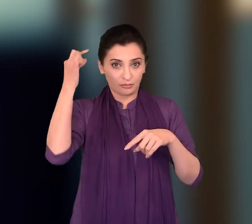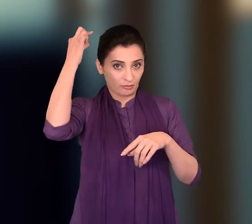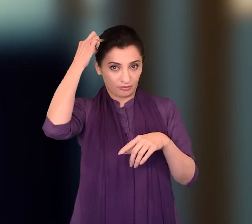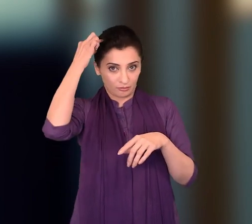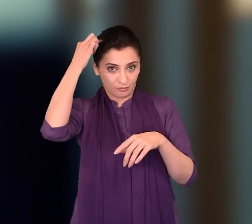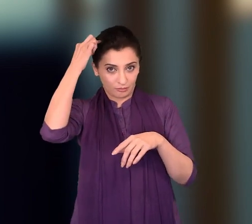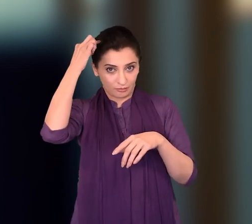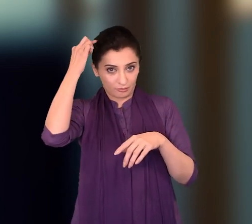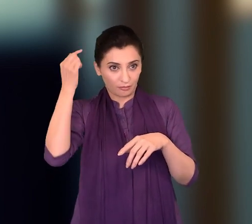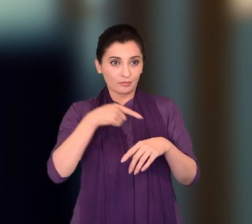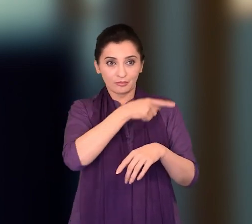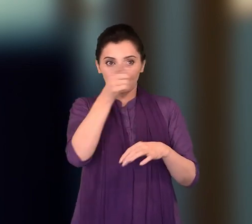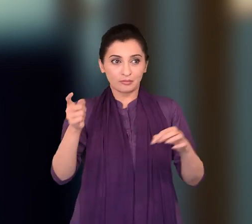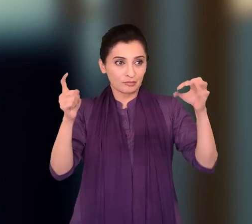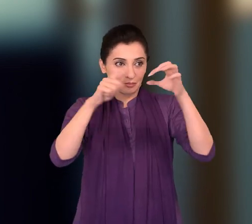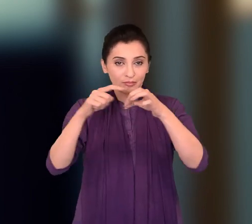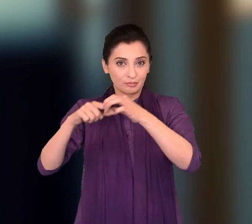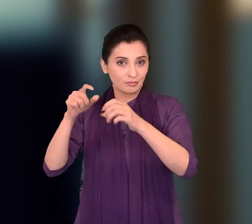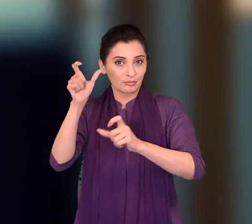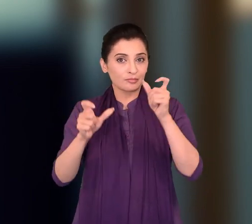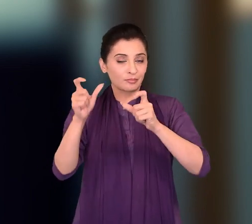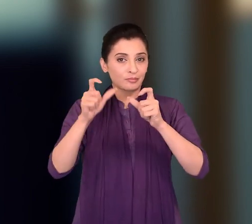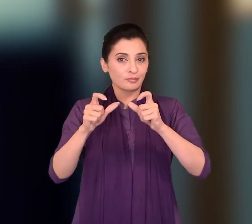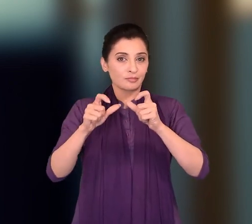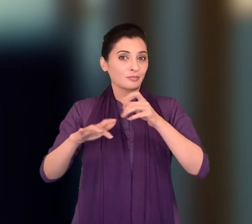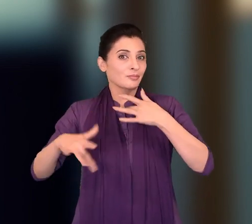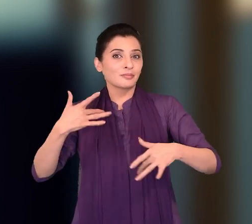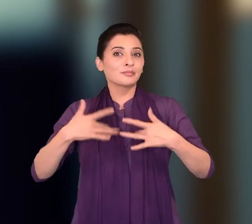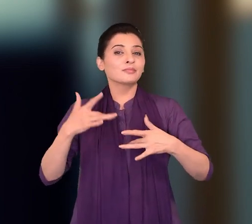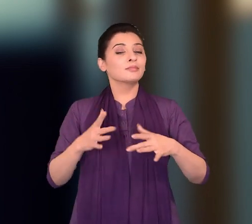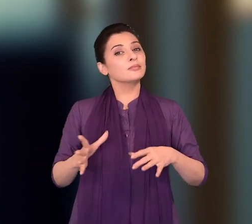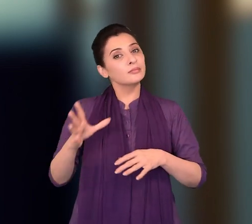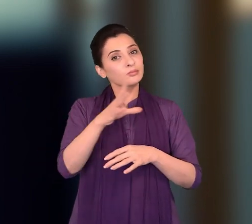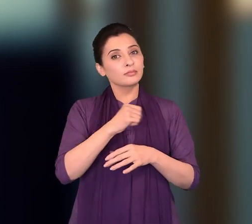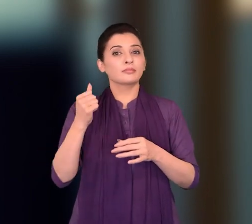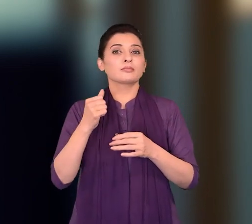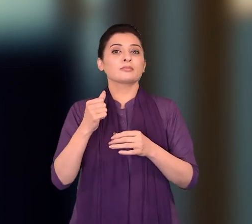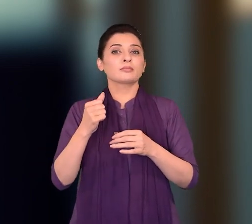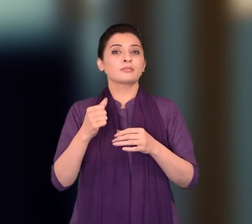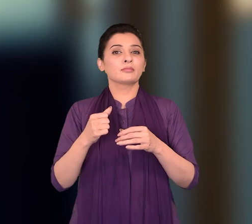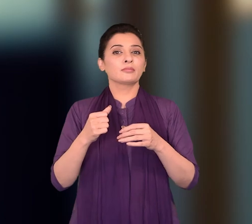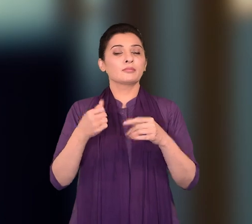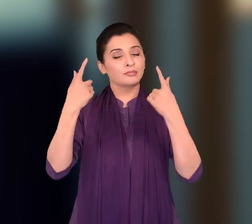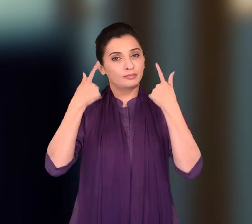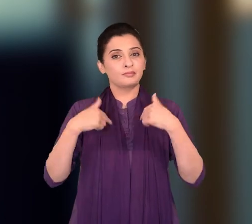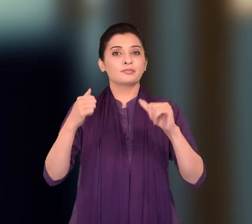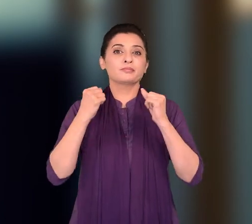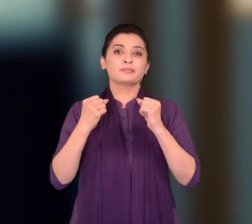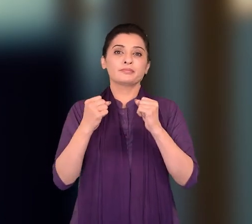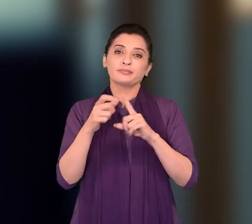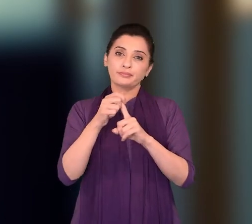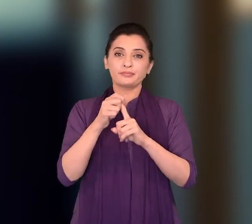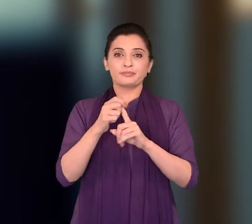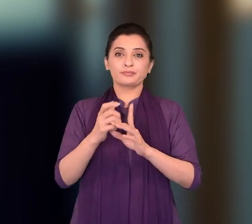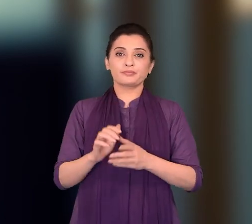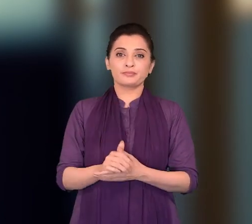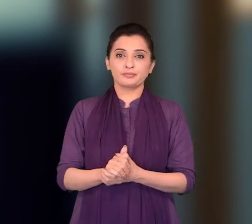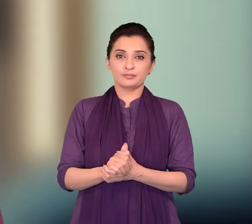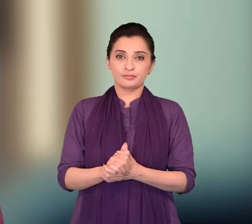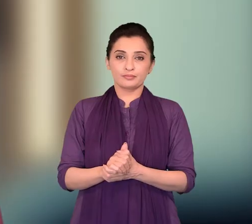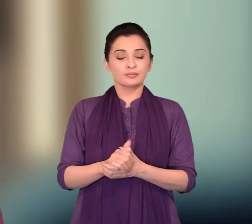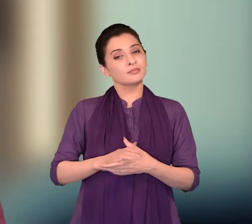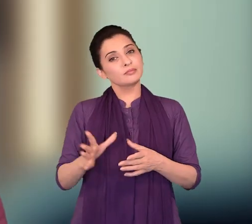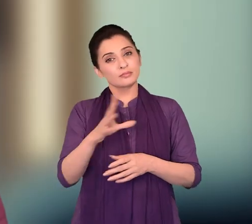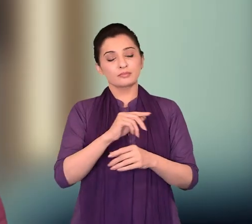کی فزیکل, سائیکولوجیکل, سوشل اور ایموشنل یہ ساری اس کے ریلمز اس کے اندر